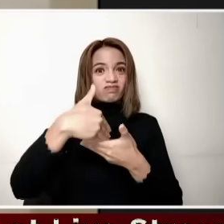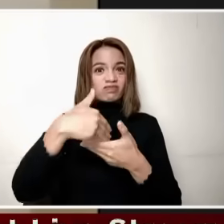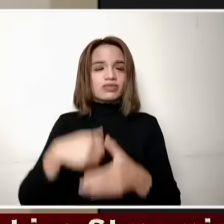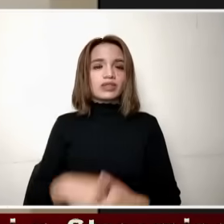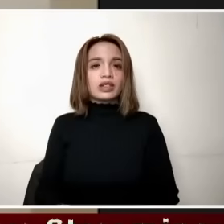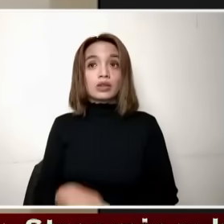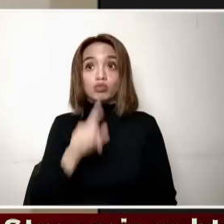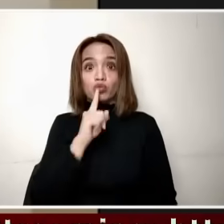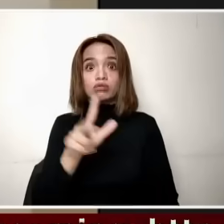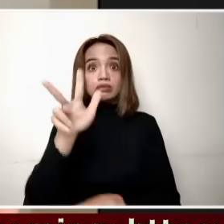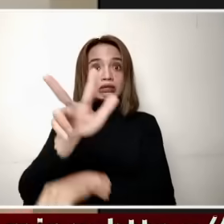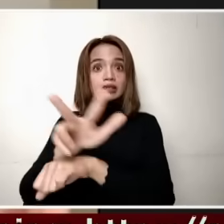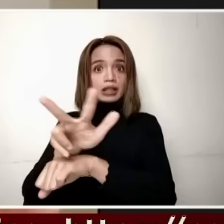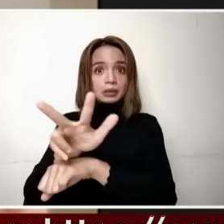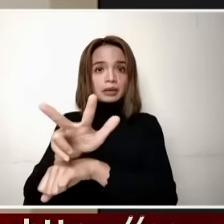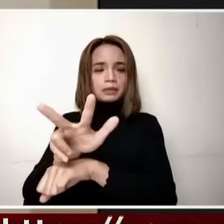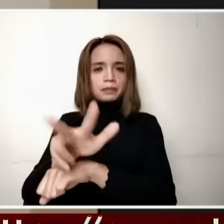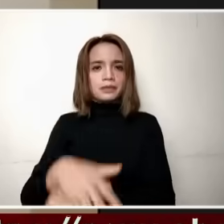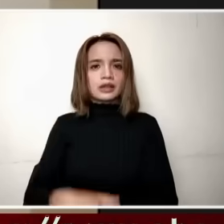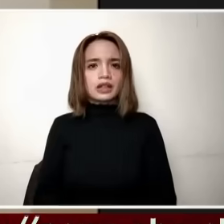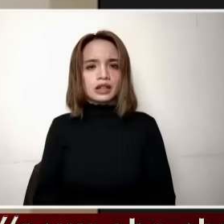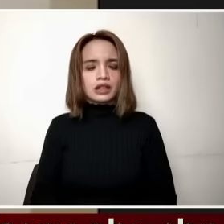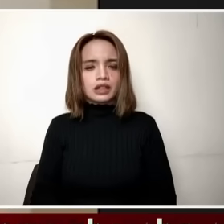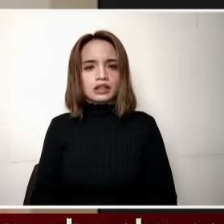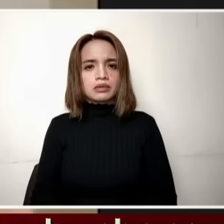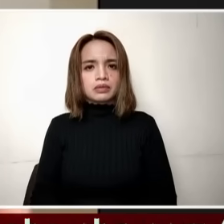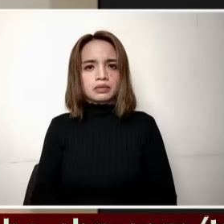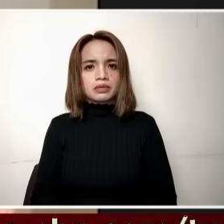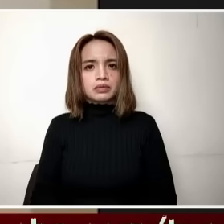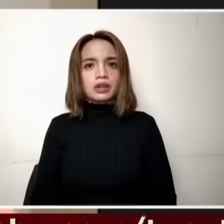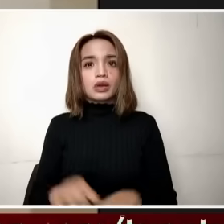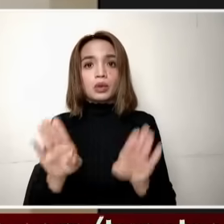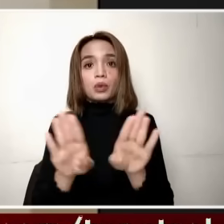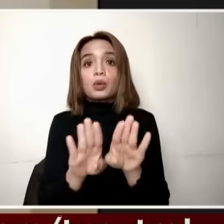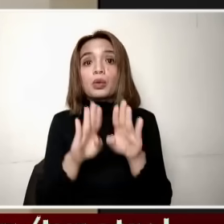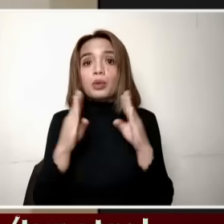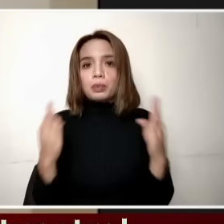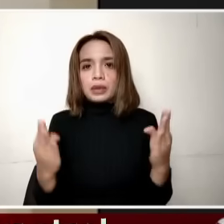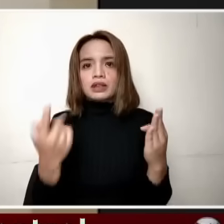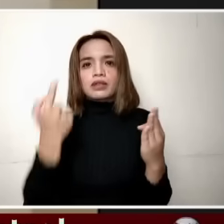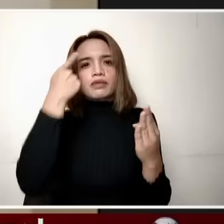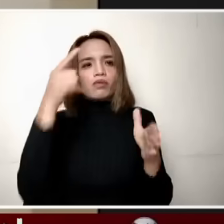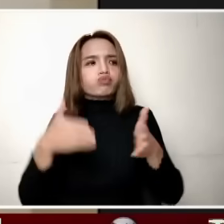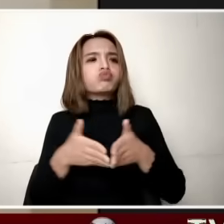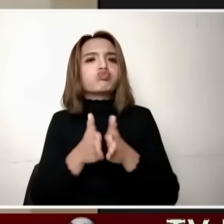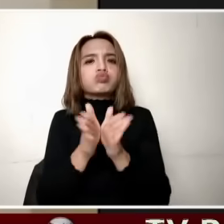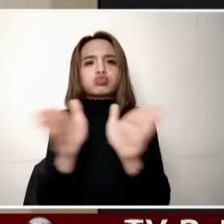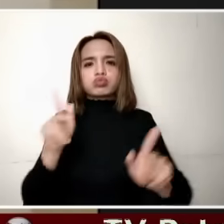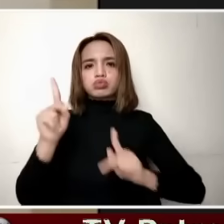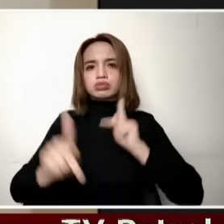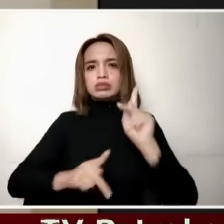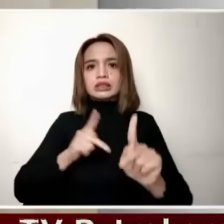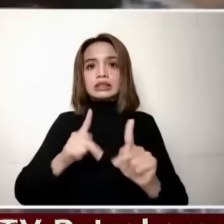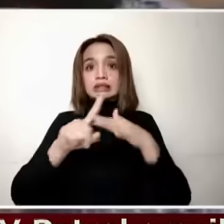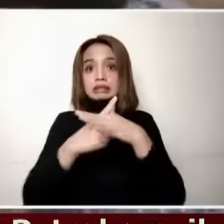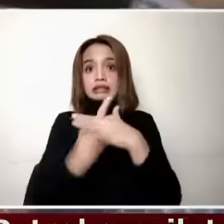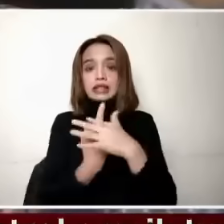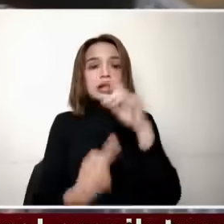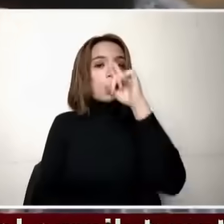p.m., pinabuksan na natin for the general population of the 12 to